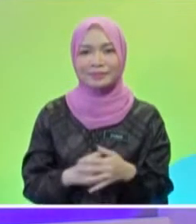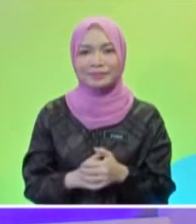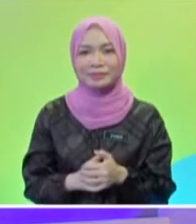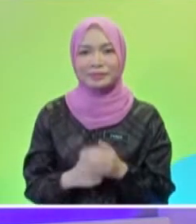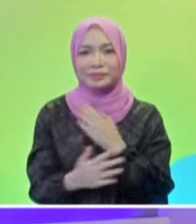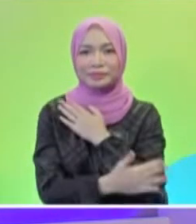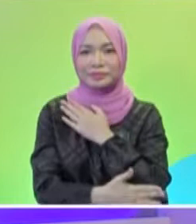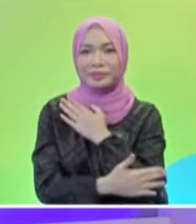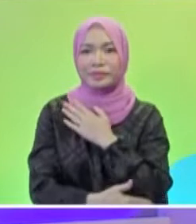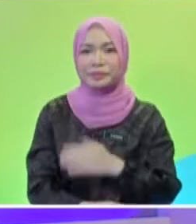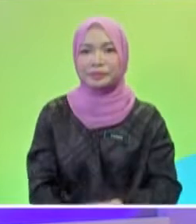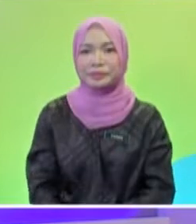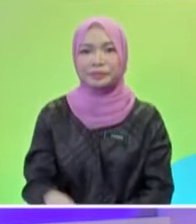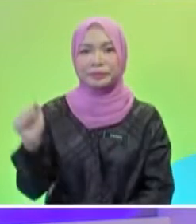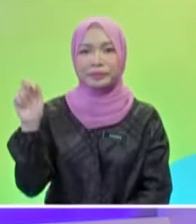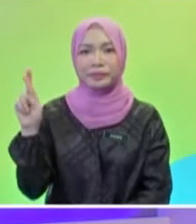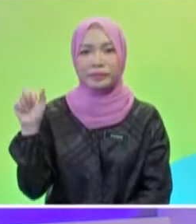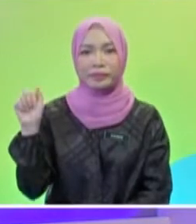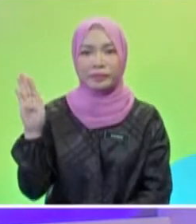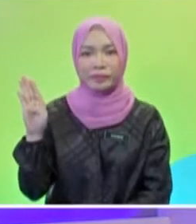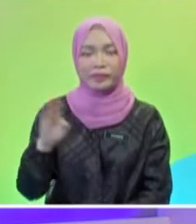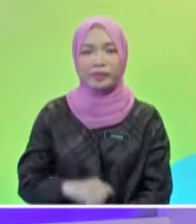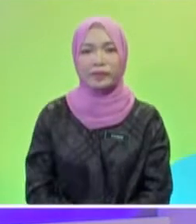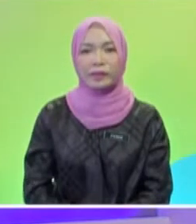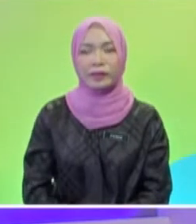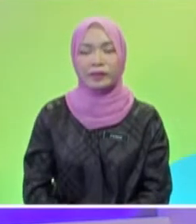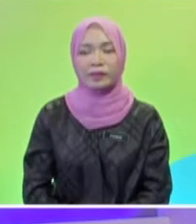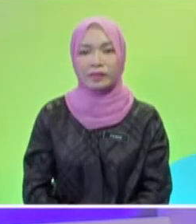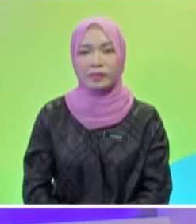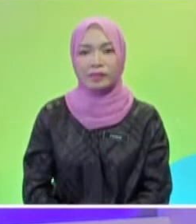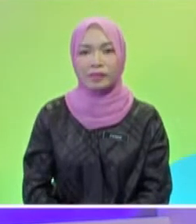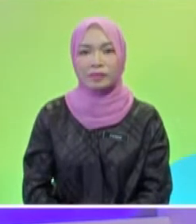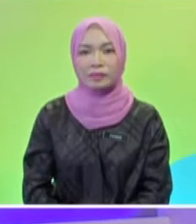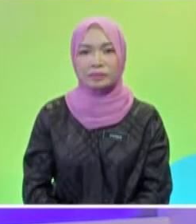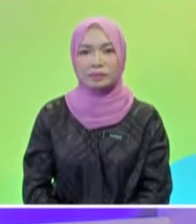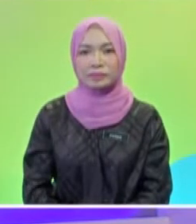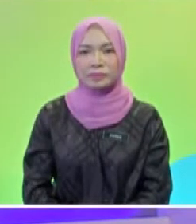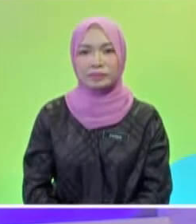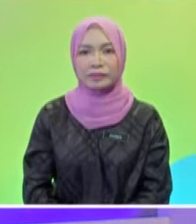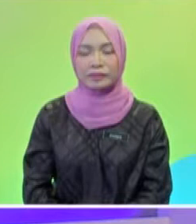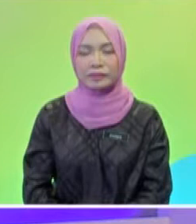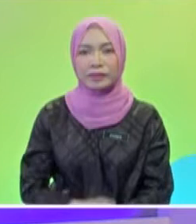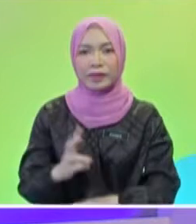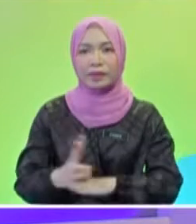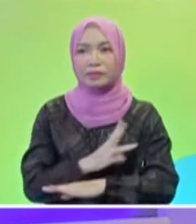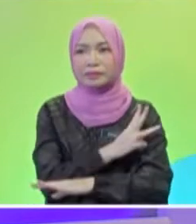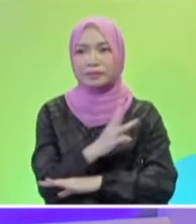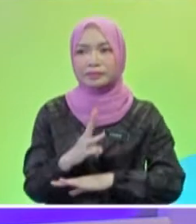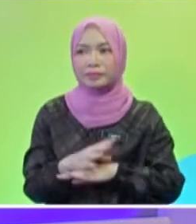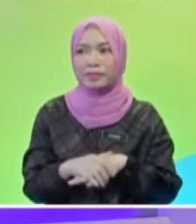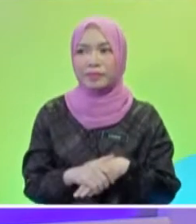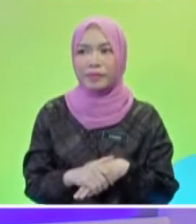dengan negara kita lombong di laut tetap lantahkan plate minyak ke video Arab Saudi dikau saudara Thailand saat mengucap